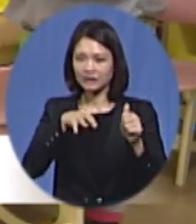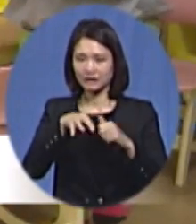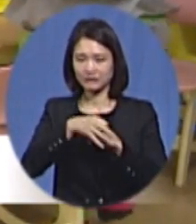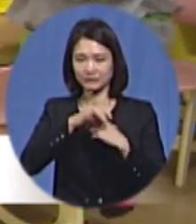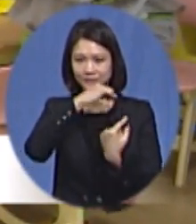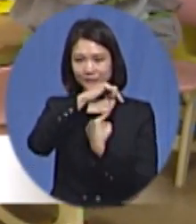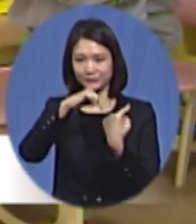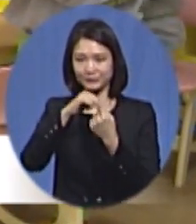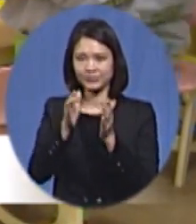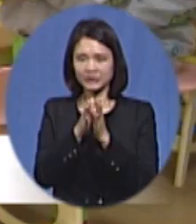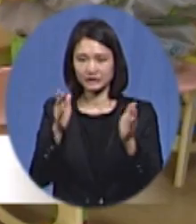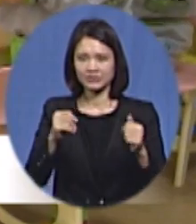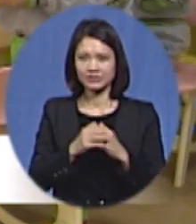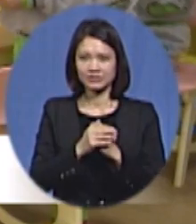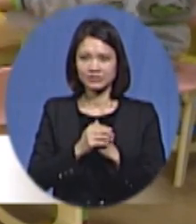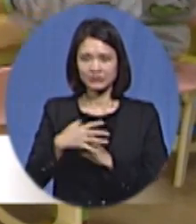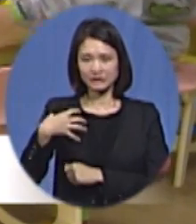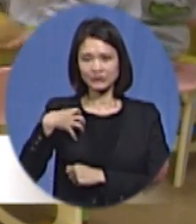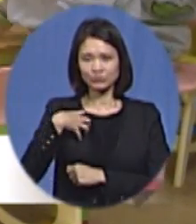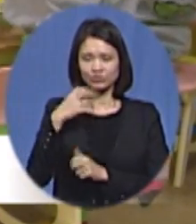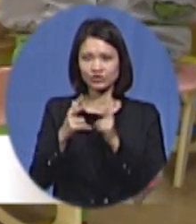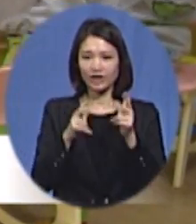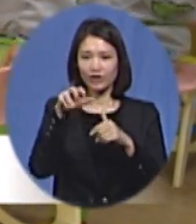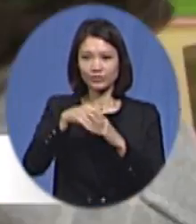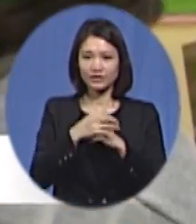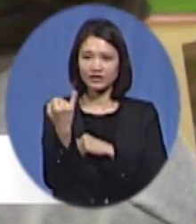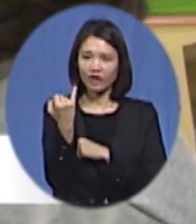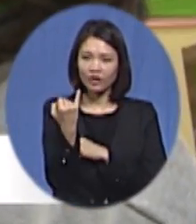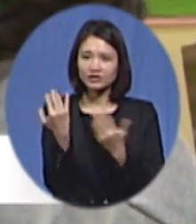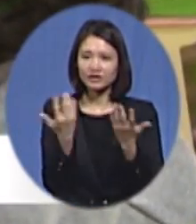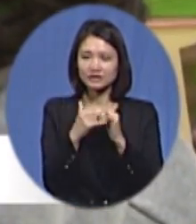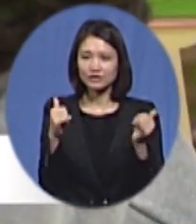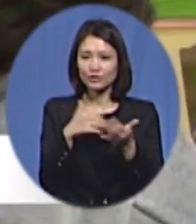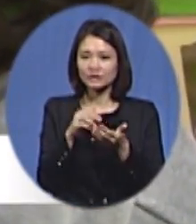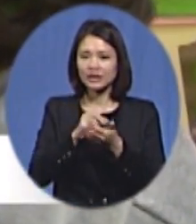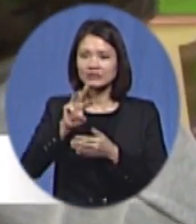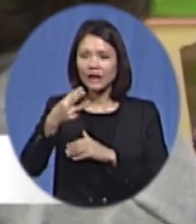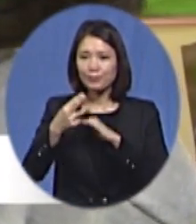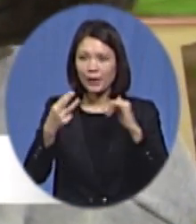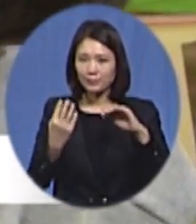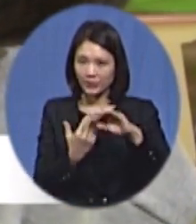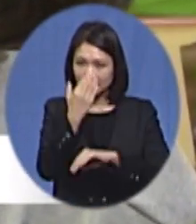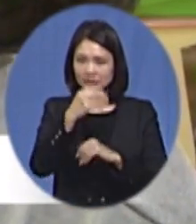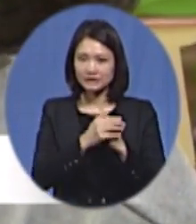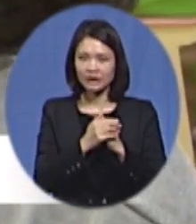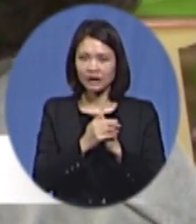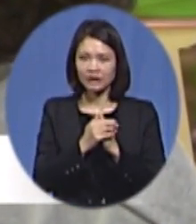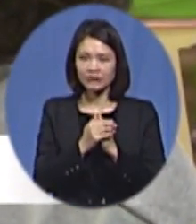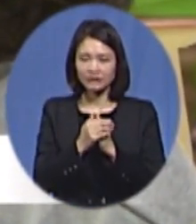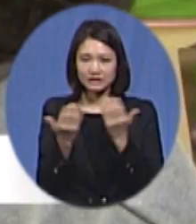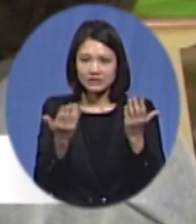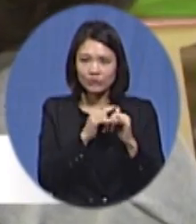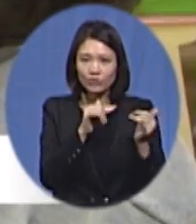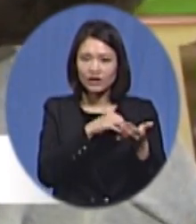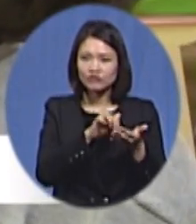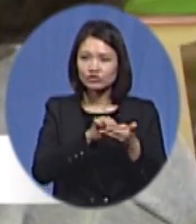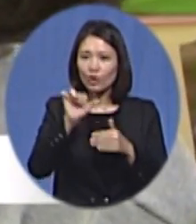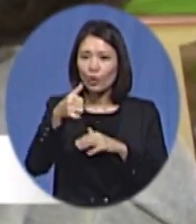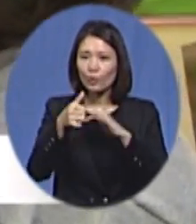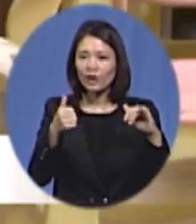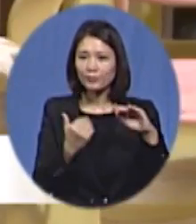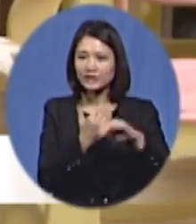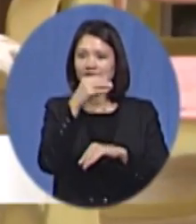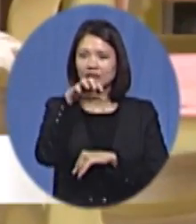시행한다고 밝혔습니다. 의무 사업장은 여성 근로자가 300명 이상이거나 상시 근로자 수가 500명